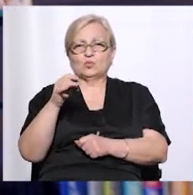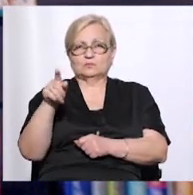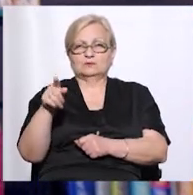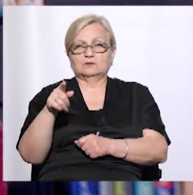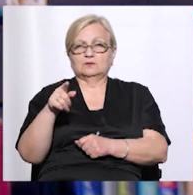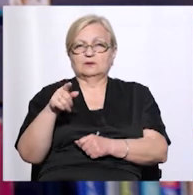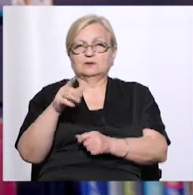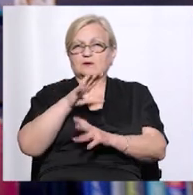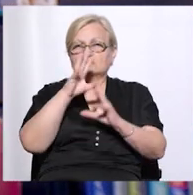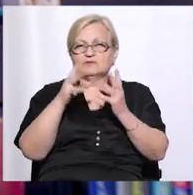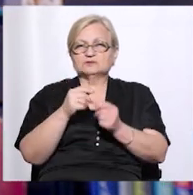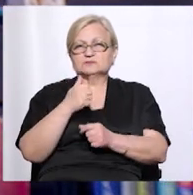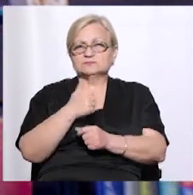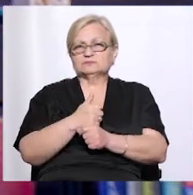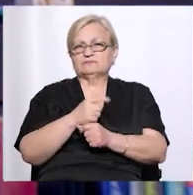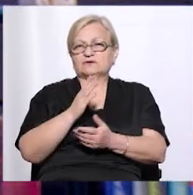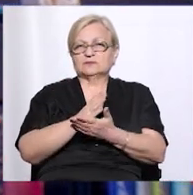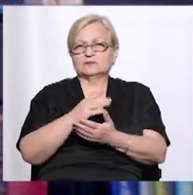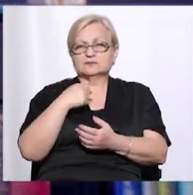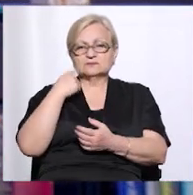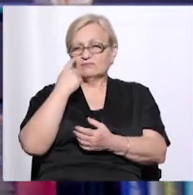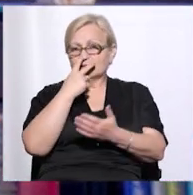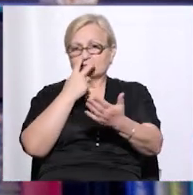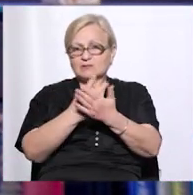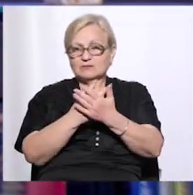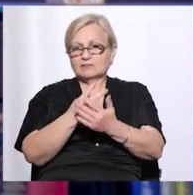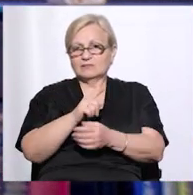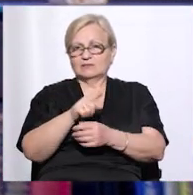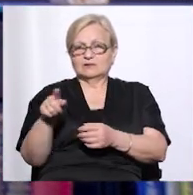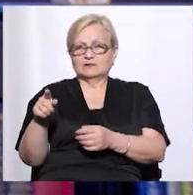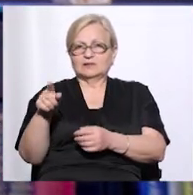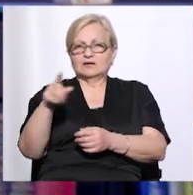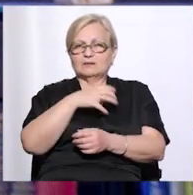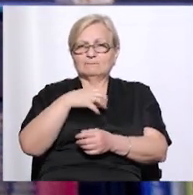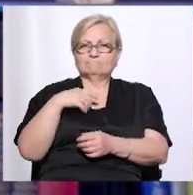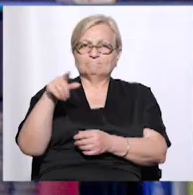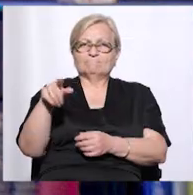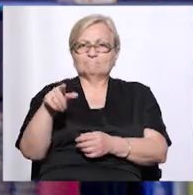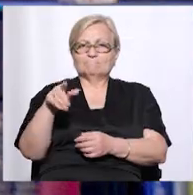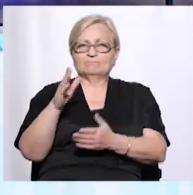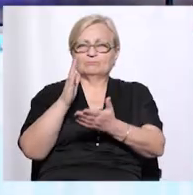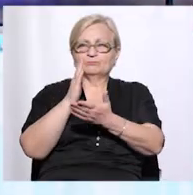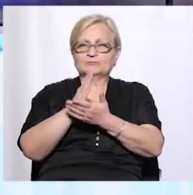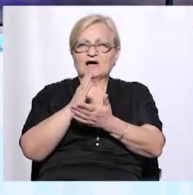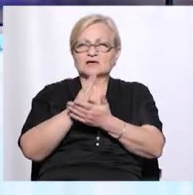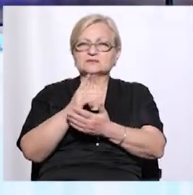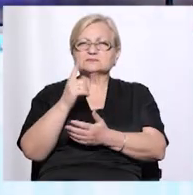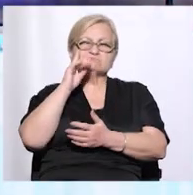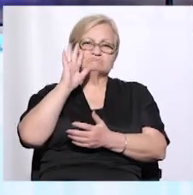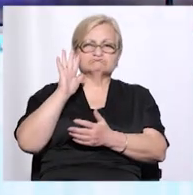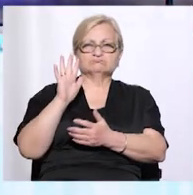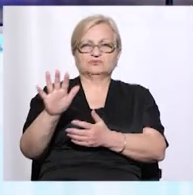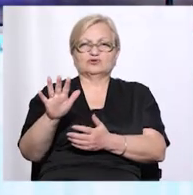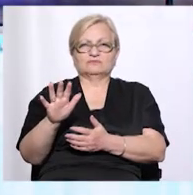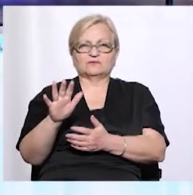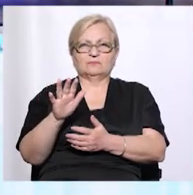სახის ანალიზისას, ყველაზე მთავარი, რაც ჩვენს თვალწინ მოდის, ეს გახლავთ მეფე გიორგი არის ბიზანტიის მოწულე.